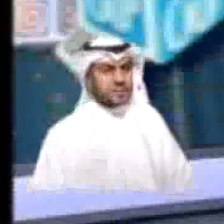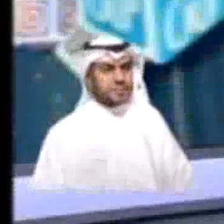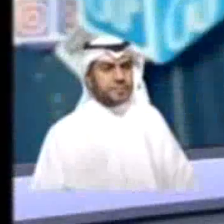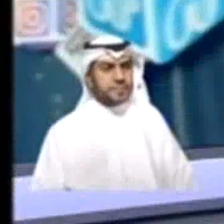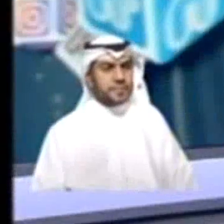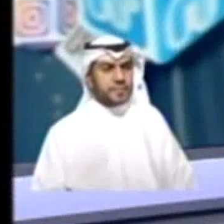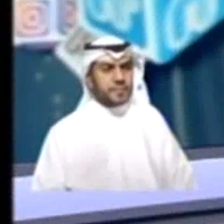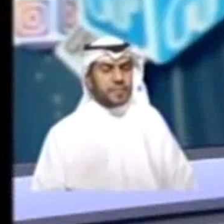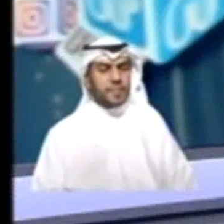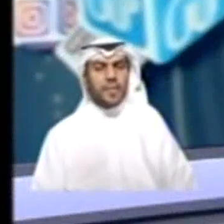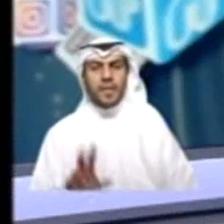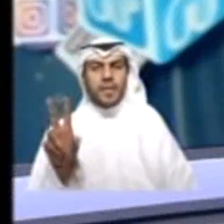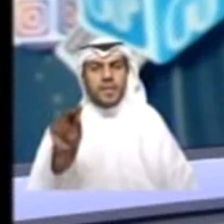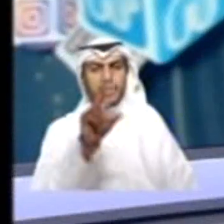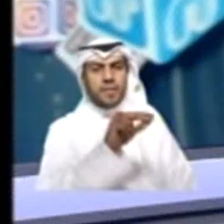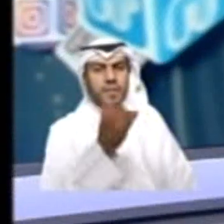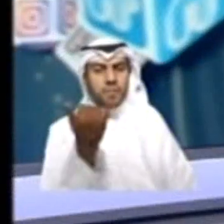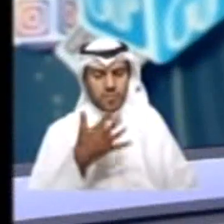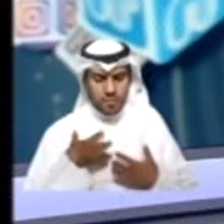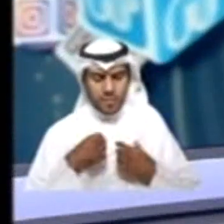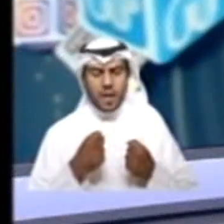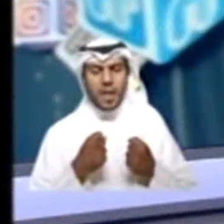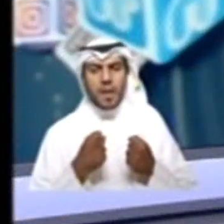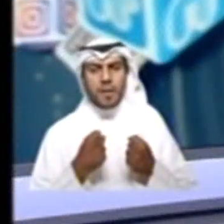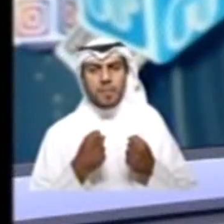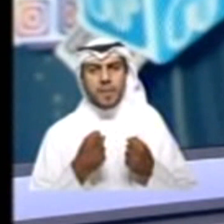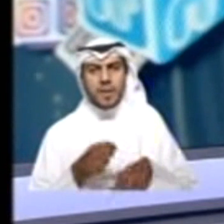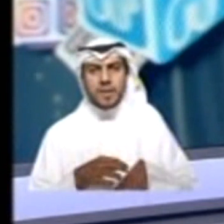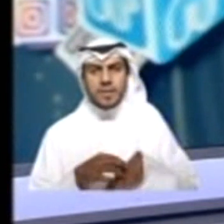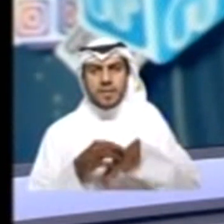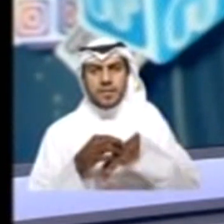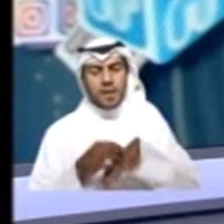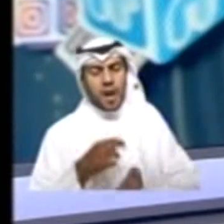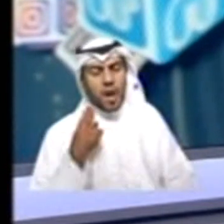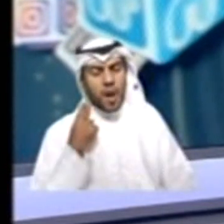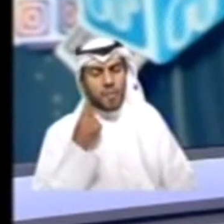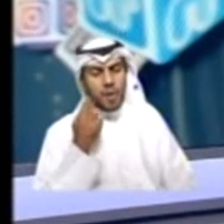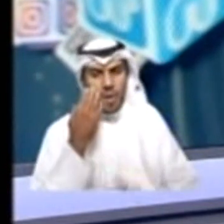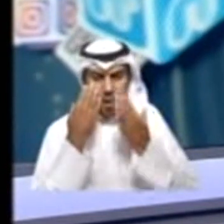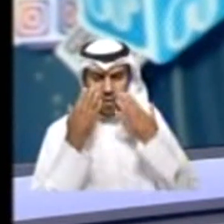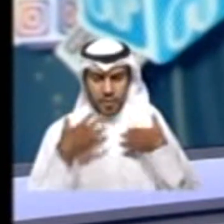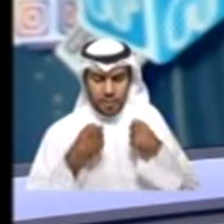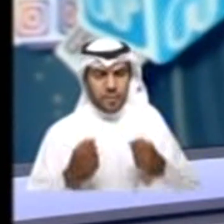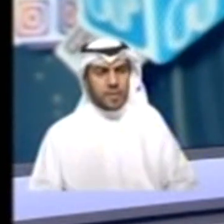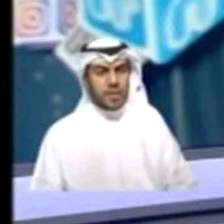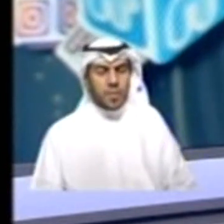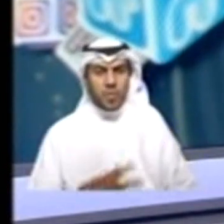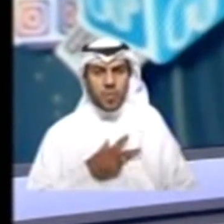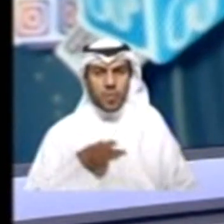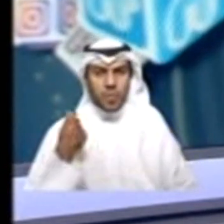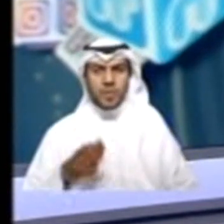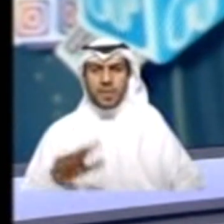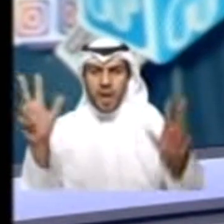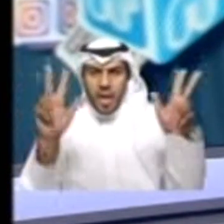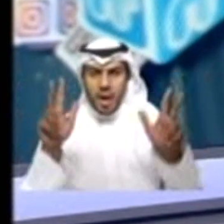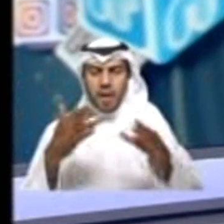لا شيء يضاهي سلامتكم، ولأن حياتكم فعلا هي الأمانة. تحرص وزارة الإعلام بين الحين والآخر ببث رسائل